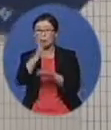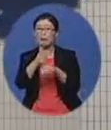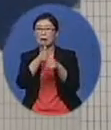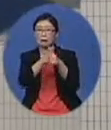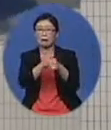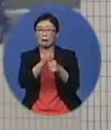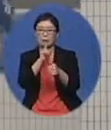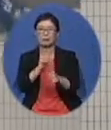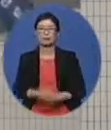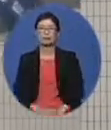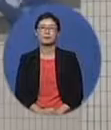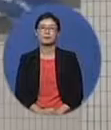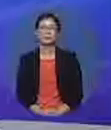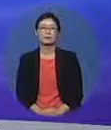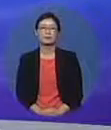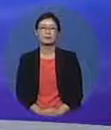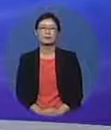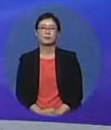뉴스 이솔립입니다.